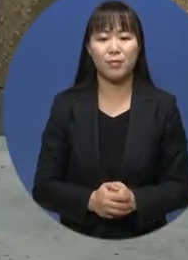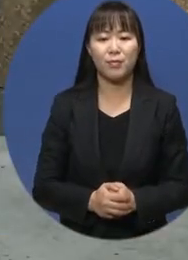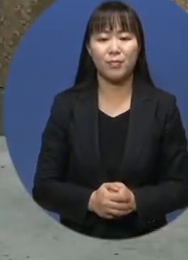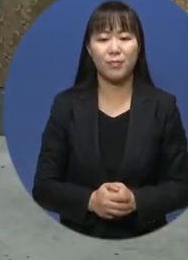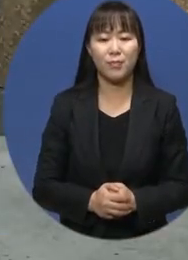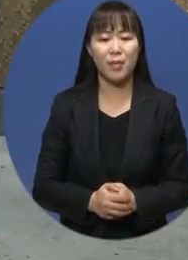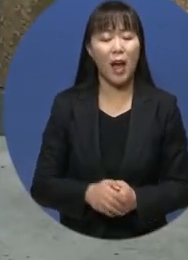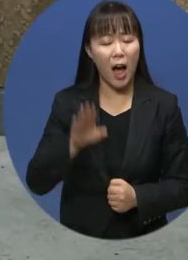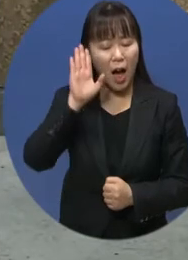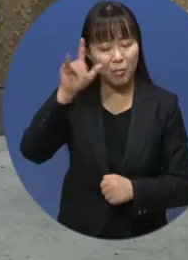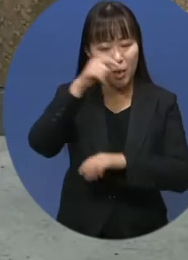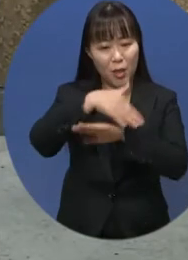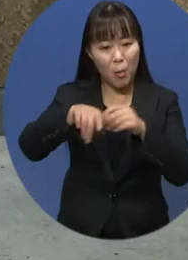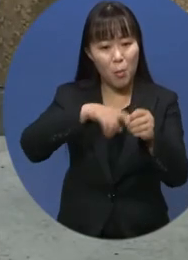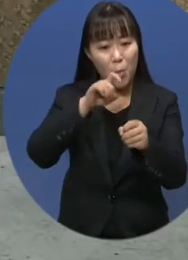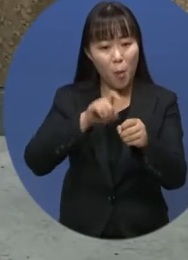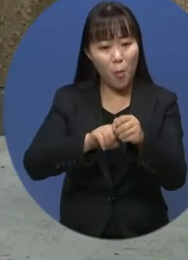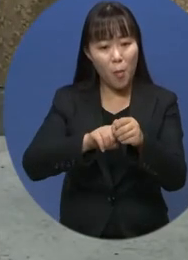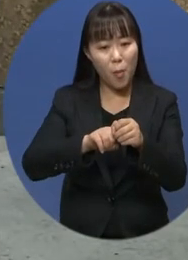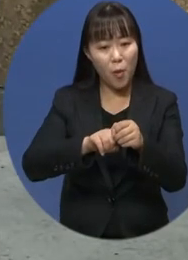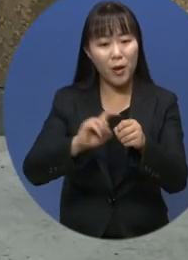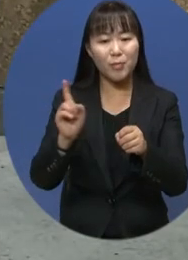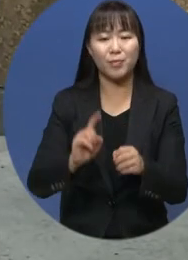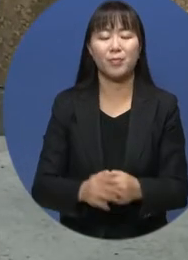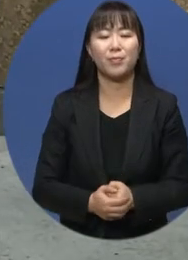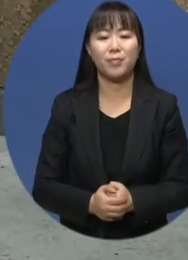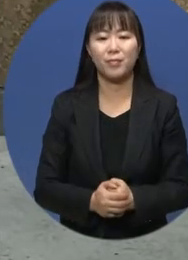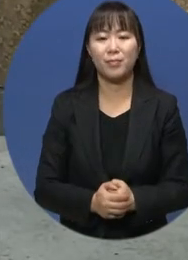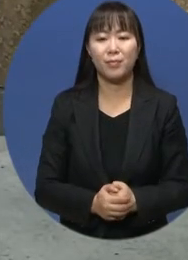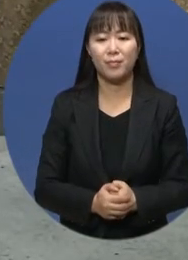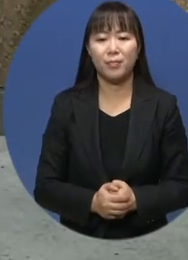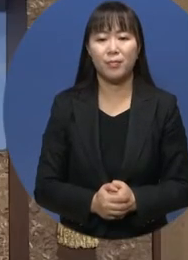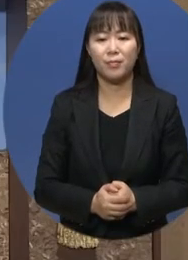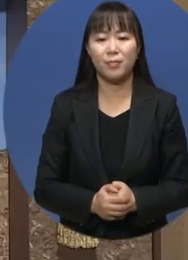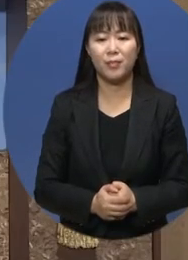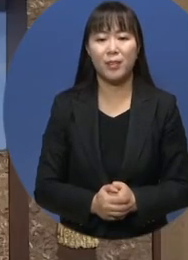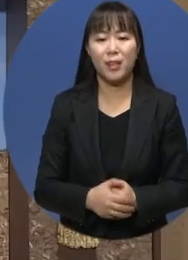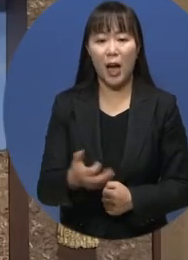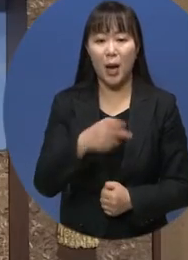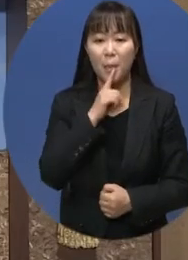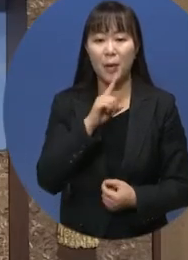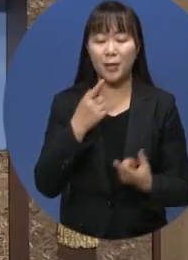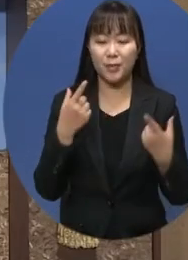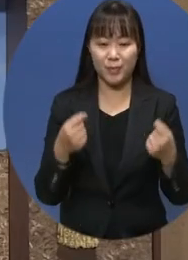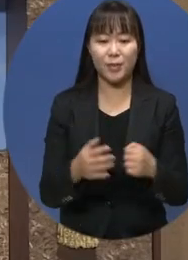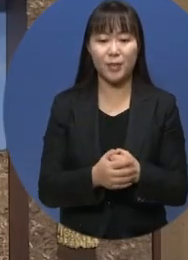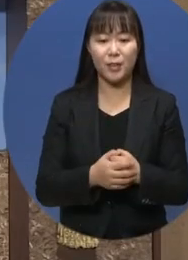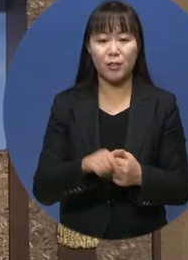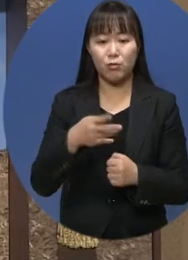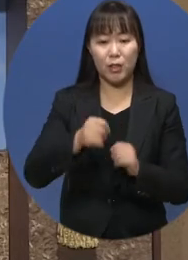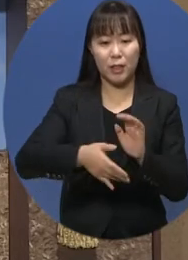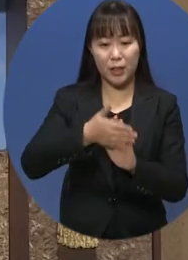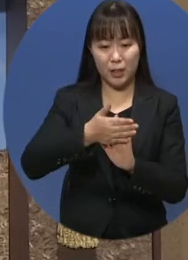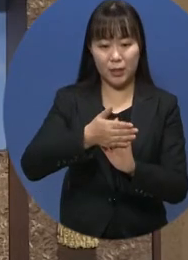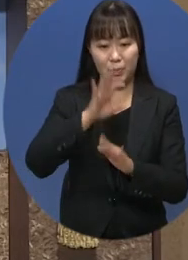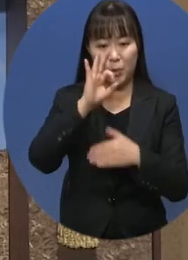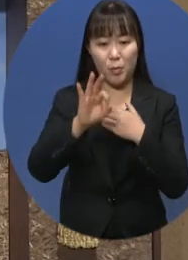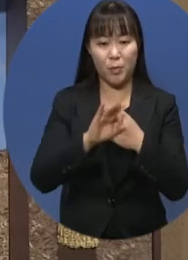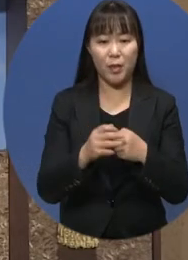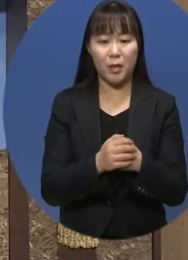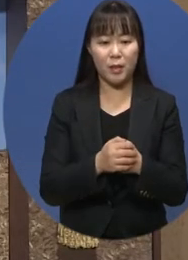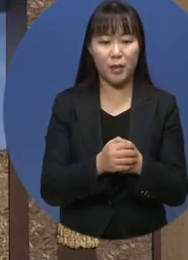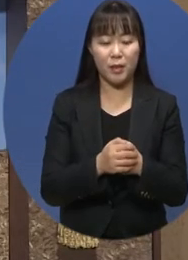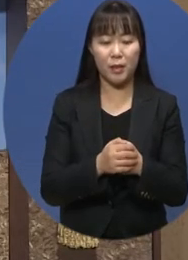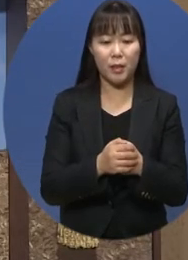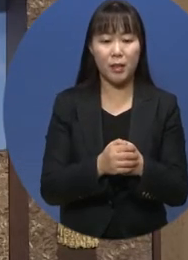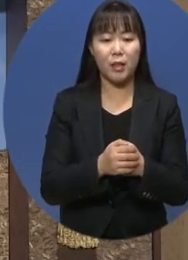앞으로의 좀 계획과 목표를 공유해 주실수 있으신가요 예 아까도 말씀드렸지만 구리시는 크게 예 어 산호동